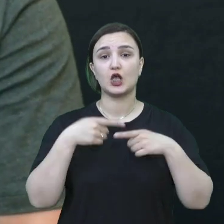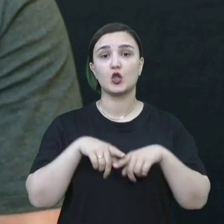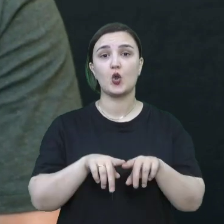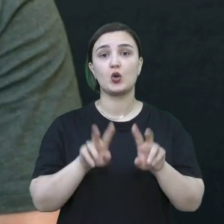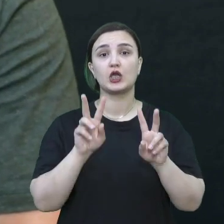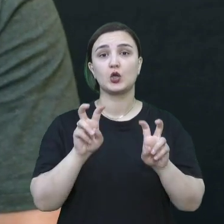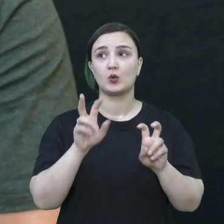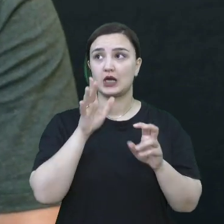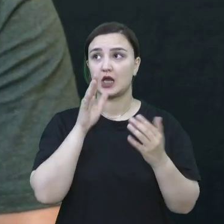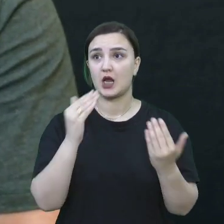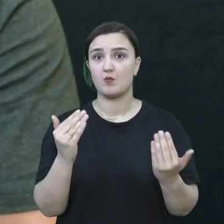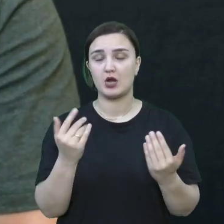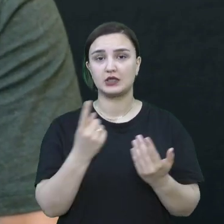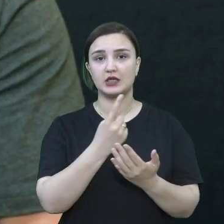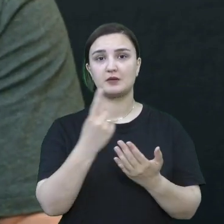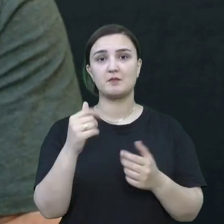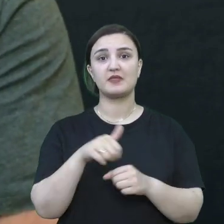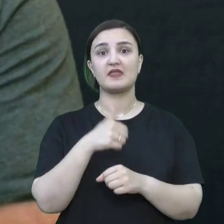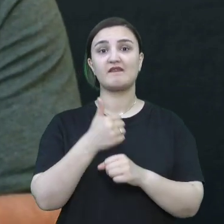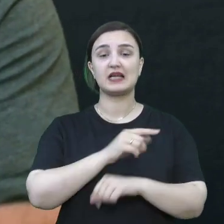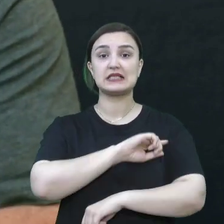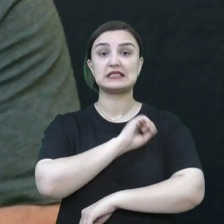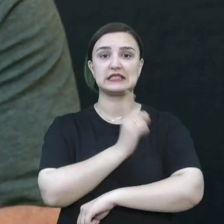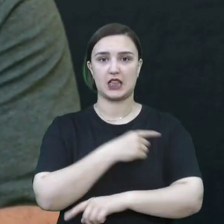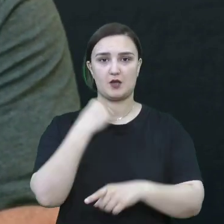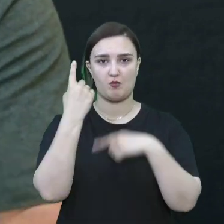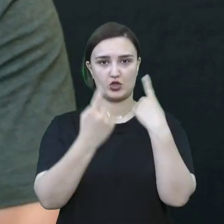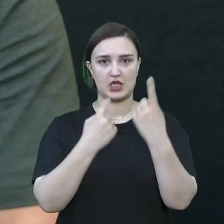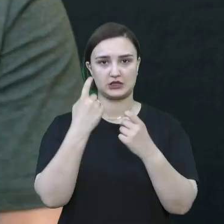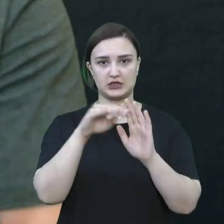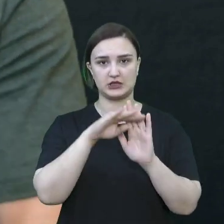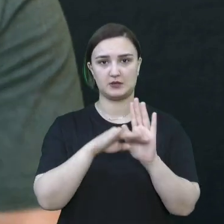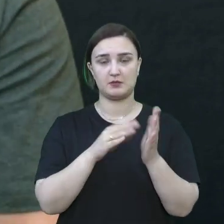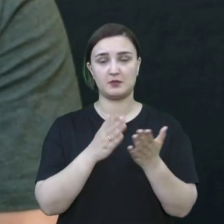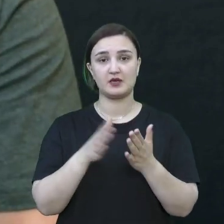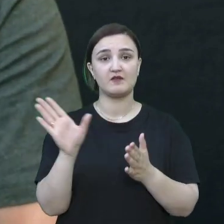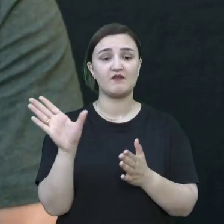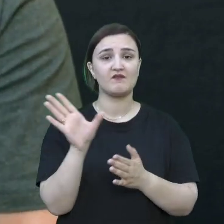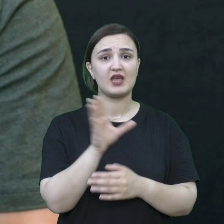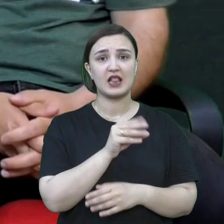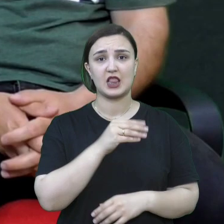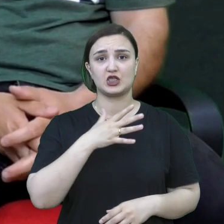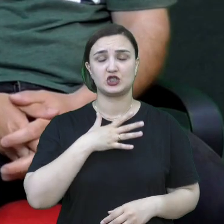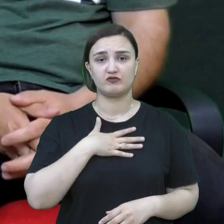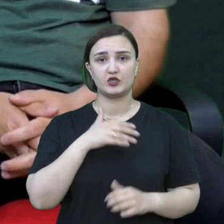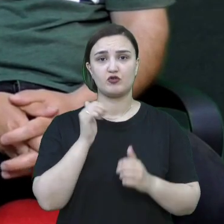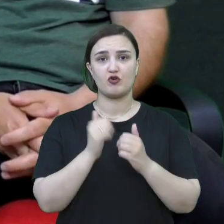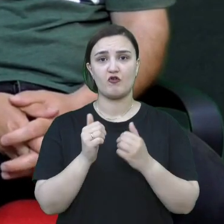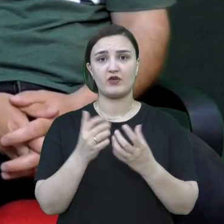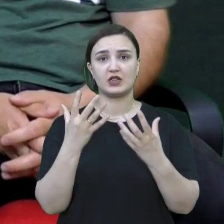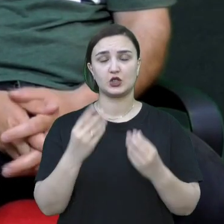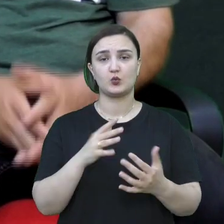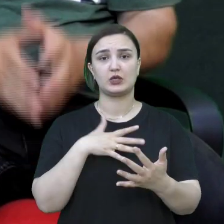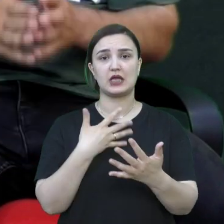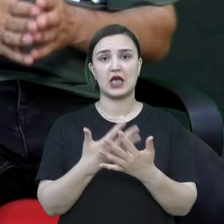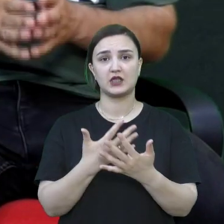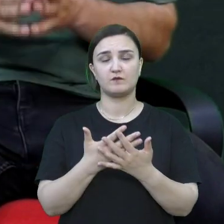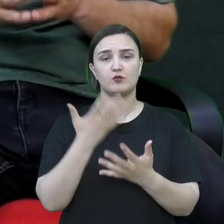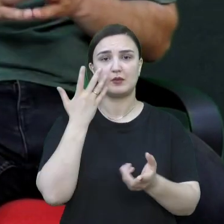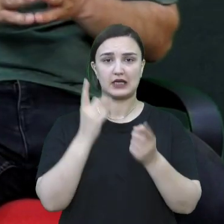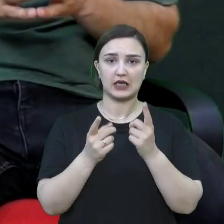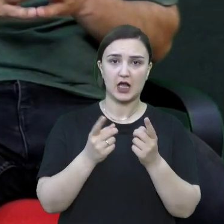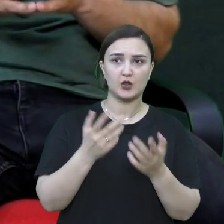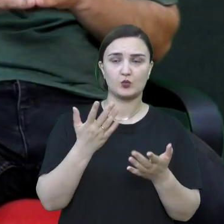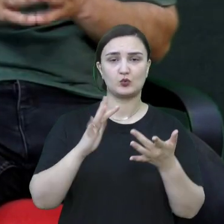ეპოქაში, რომლის ერთ-ერთი მთავარი მამოძრავებელი ძალა მონაცემებია. პრაქტიკულად ყველა ჩვენი ყოველდღიური აქტივობა, რეალურ